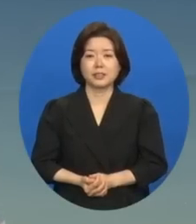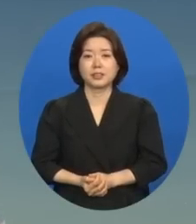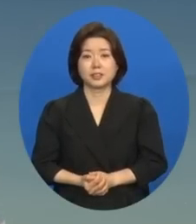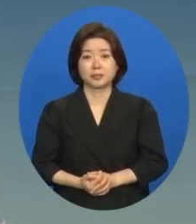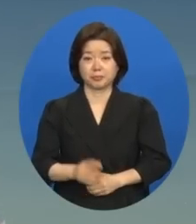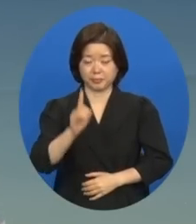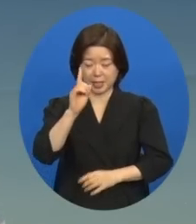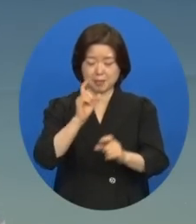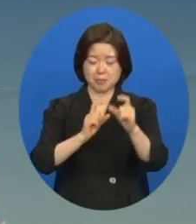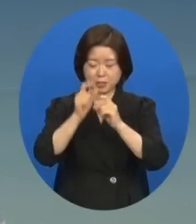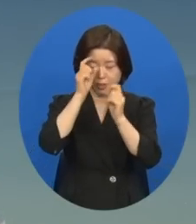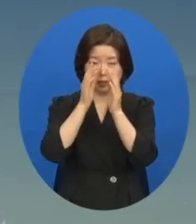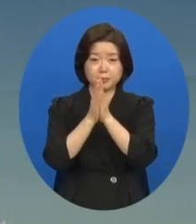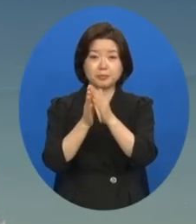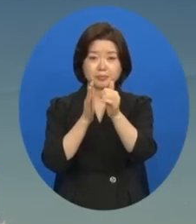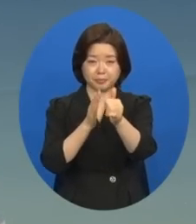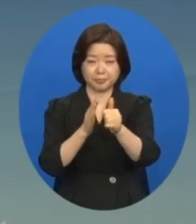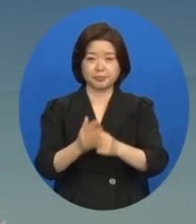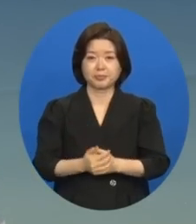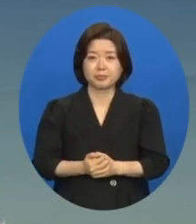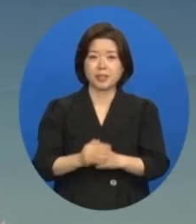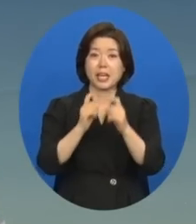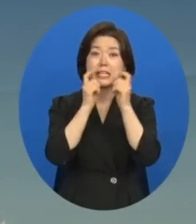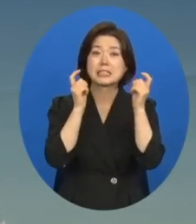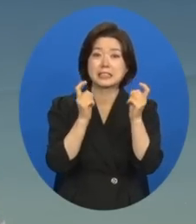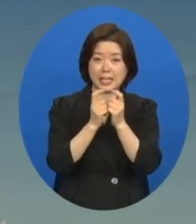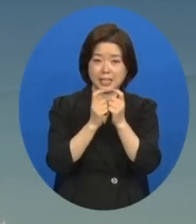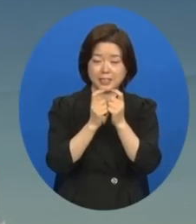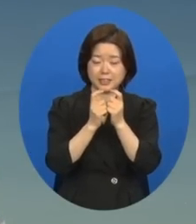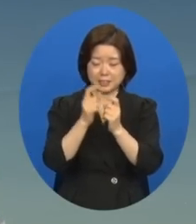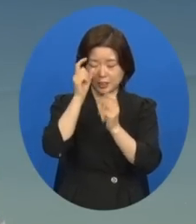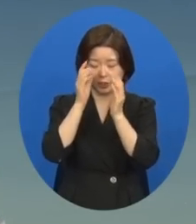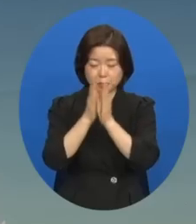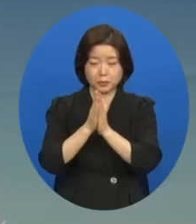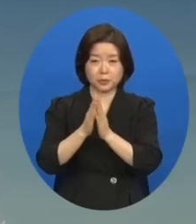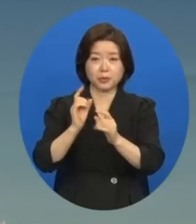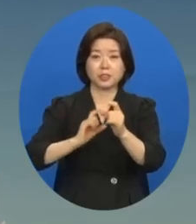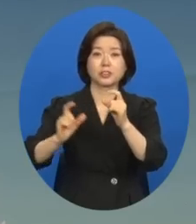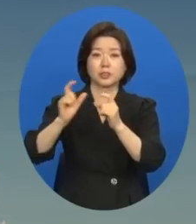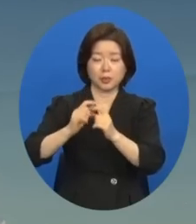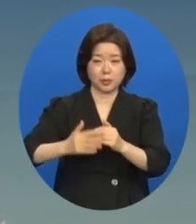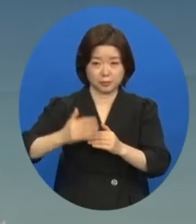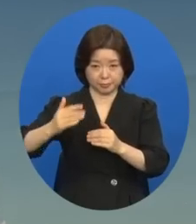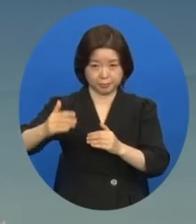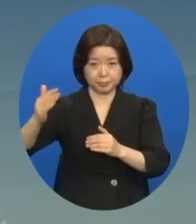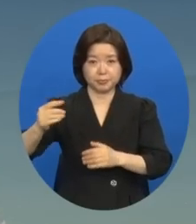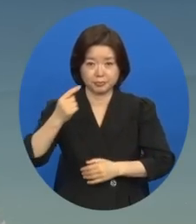한 번 더 기도하시고 개인의 기도 시간으로 들어가려고 합니다.